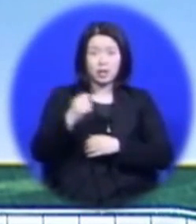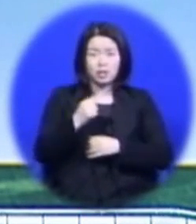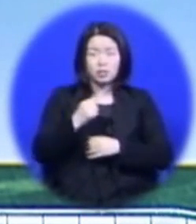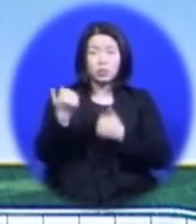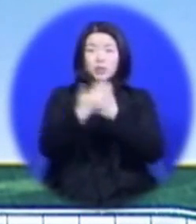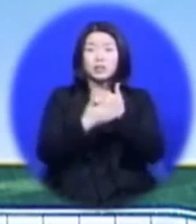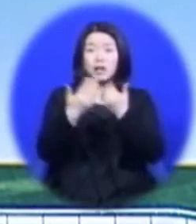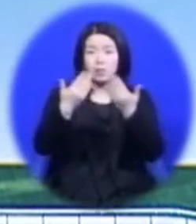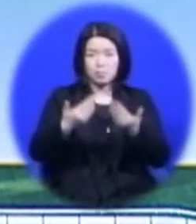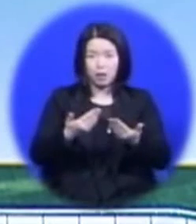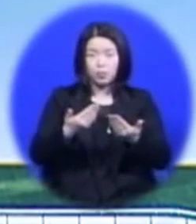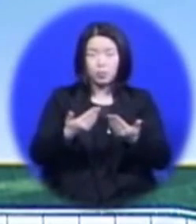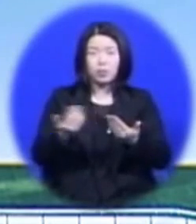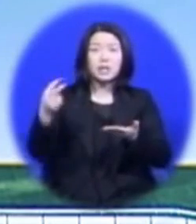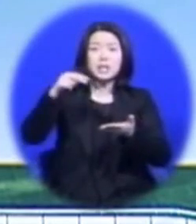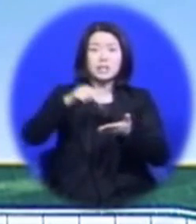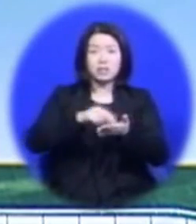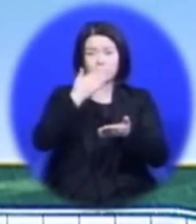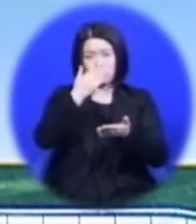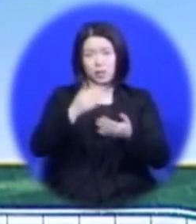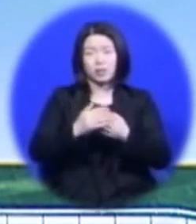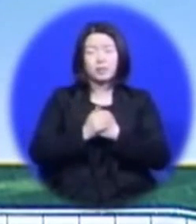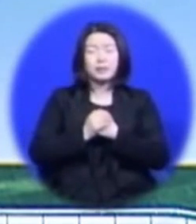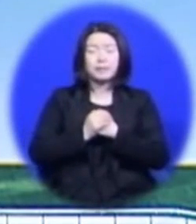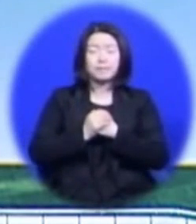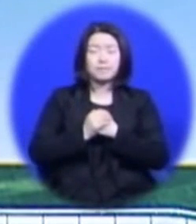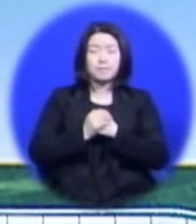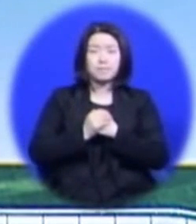은혜를 받고 그가 일어섰습니다.